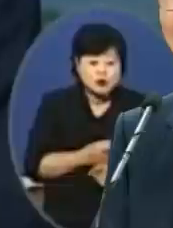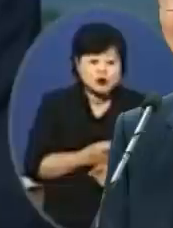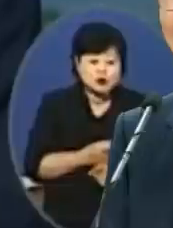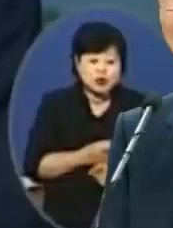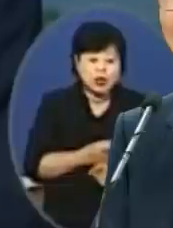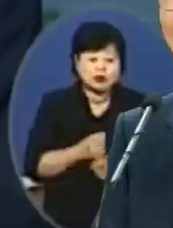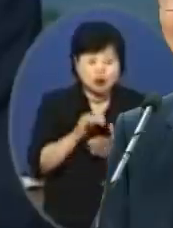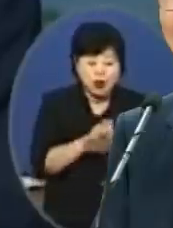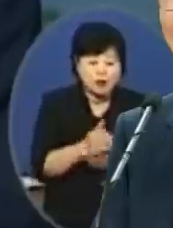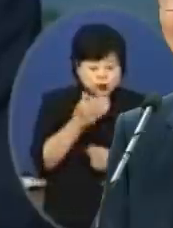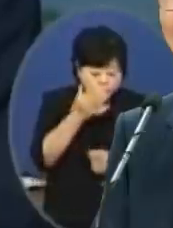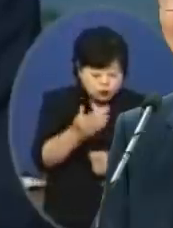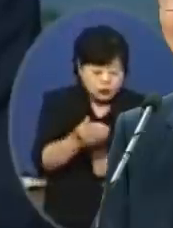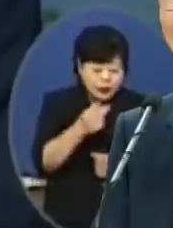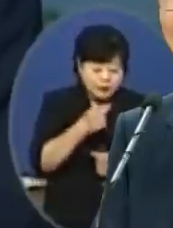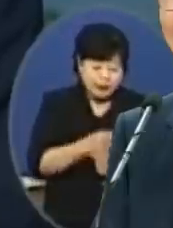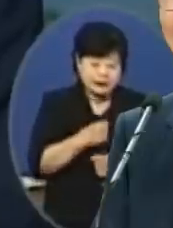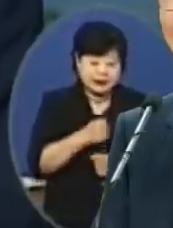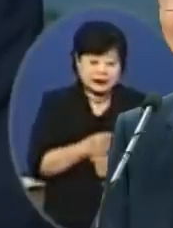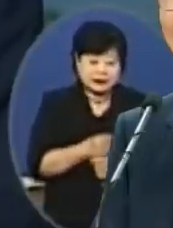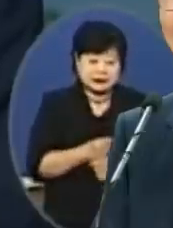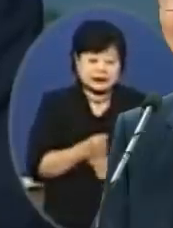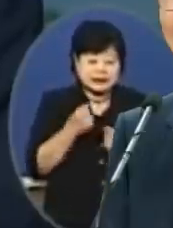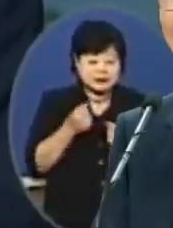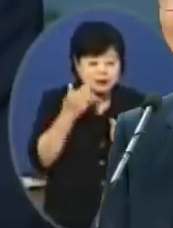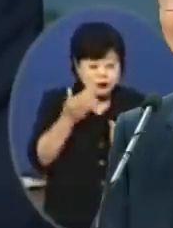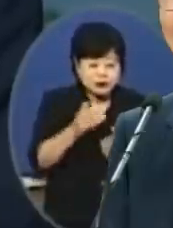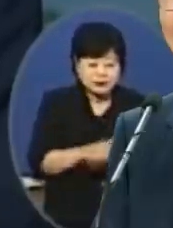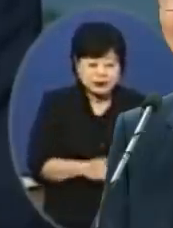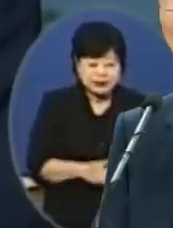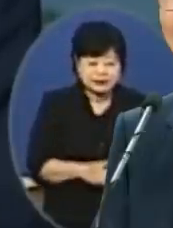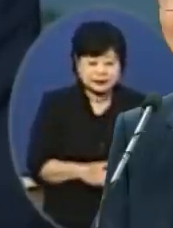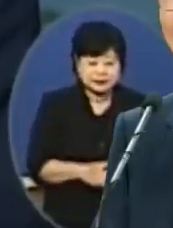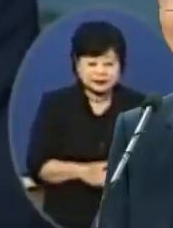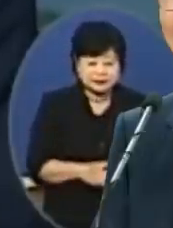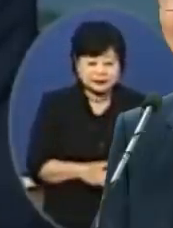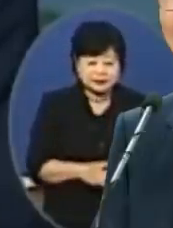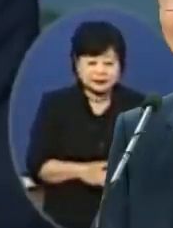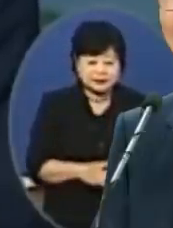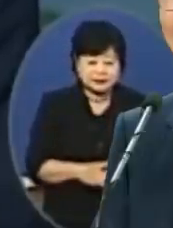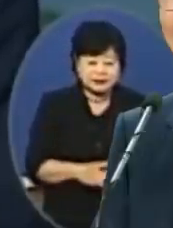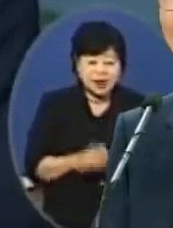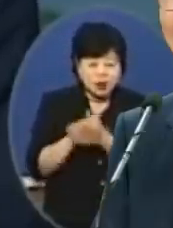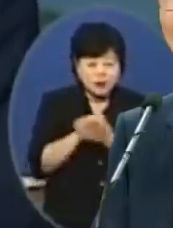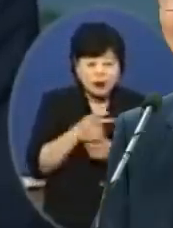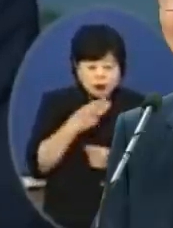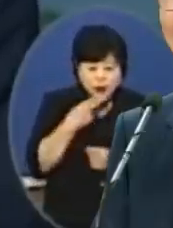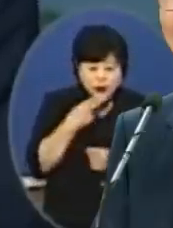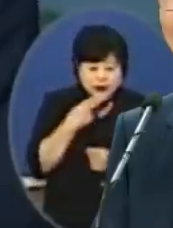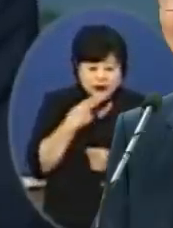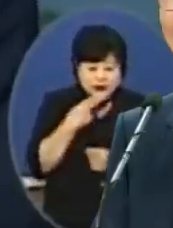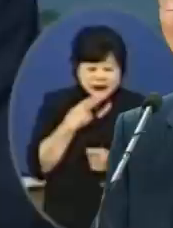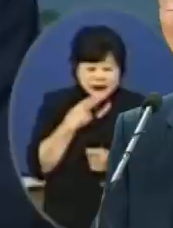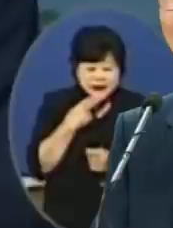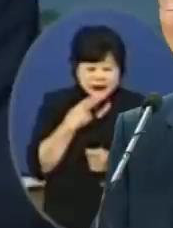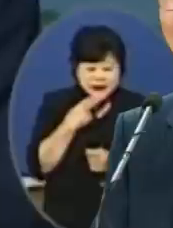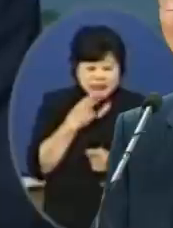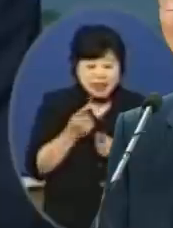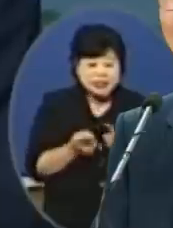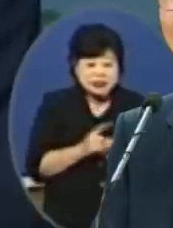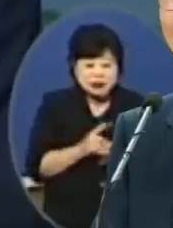원수하고도 화목되게 하는 힘을 주신 것입니다. 전혀 화목할 수 없는